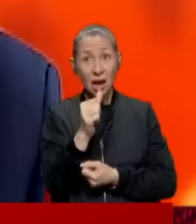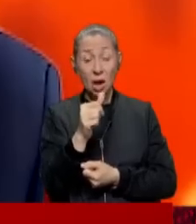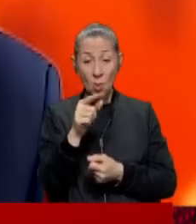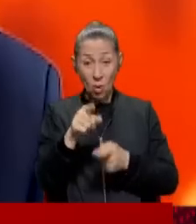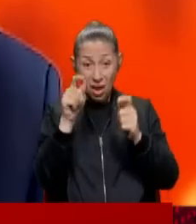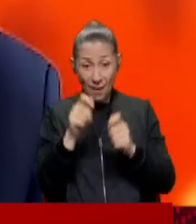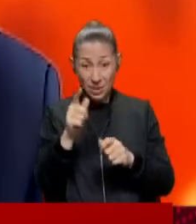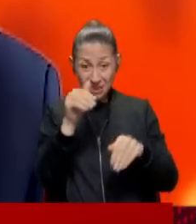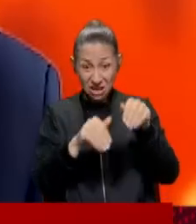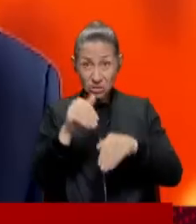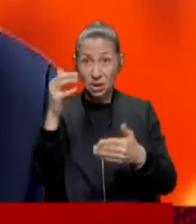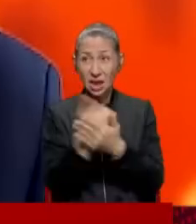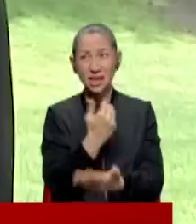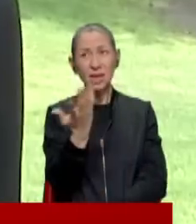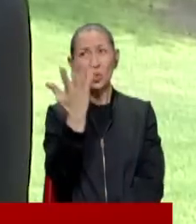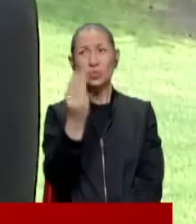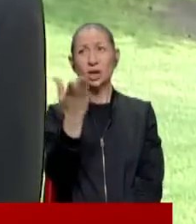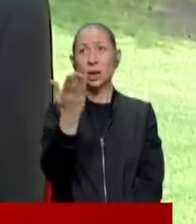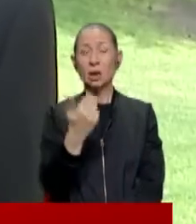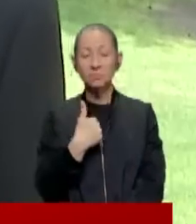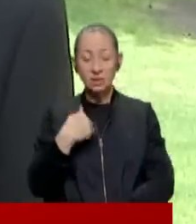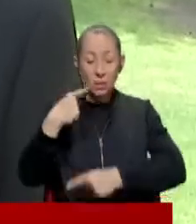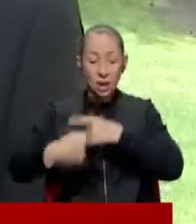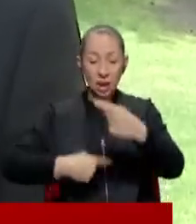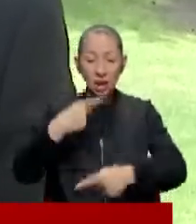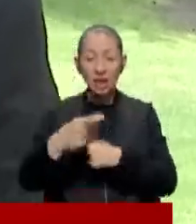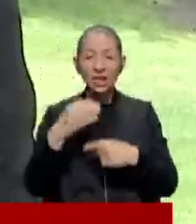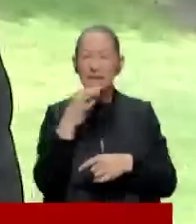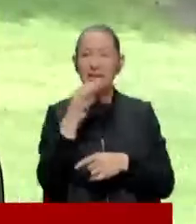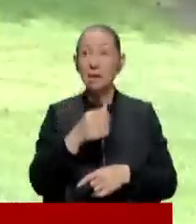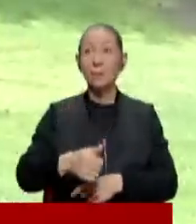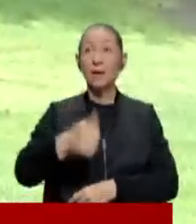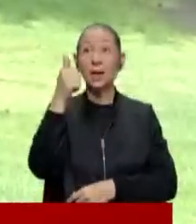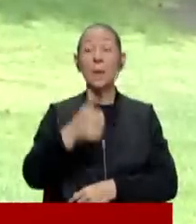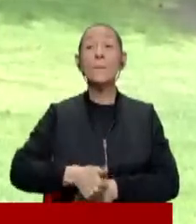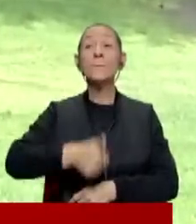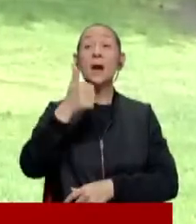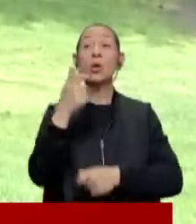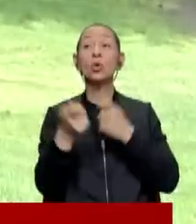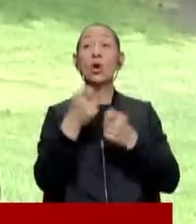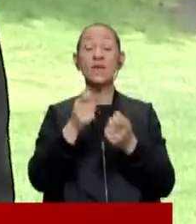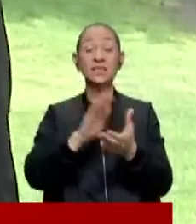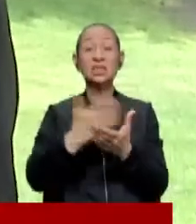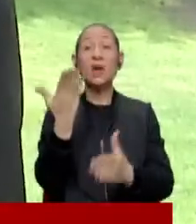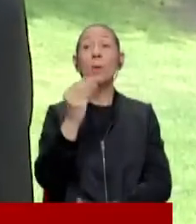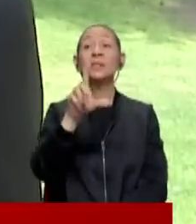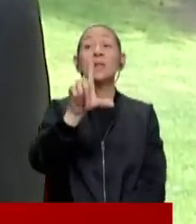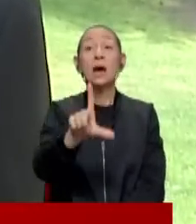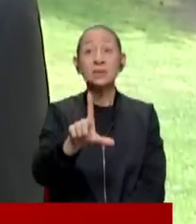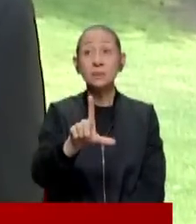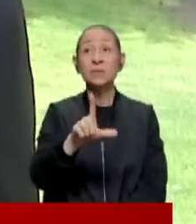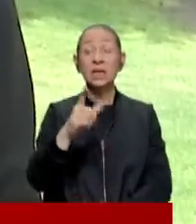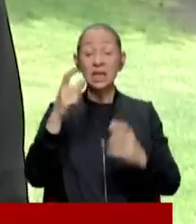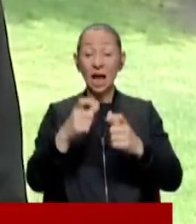kullandığım bir seçimi kazansan ne olacak Yani bizim geleneğimizde kritik bakanların bakanlık görevlerinden bile istifa etmeleri